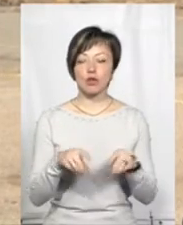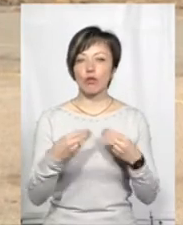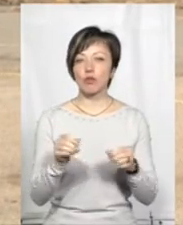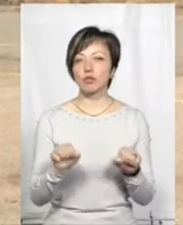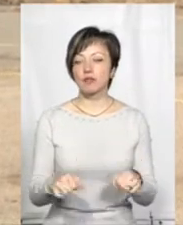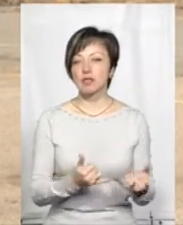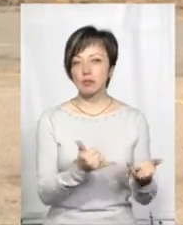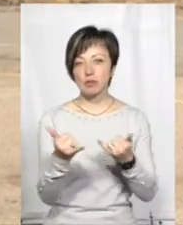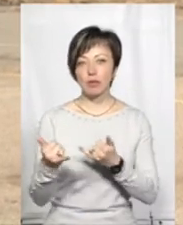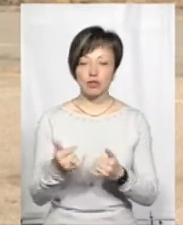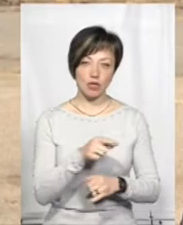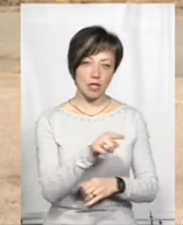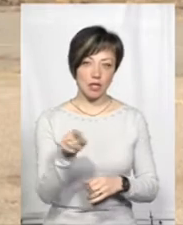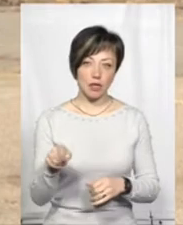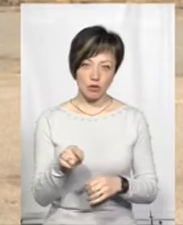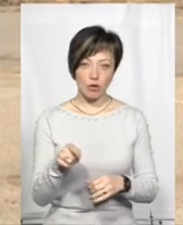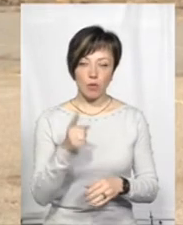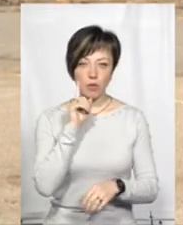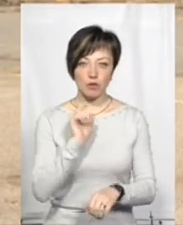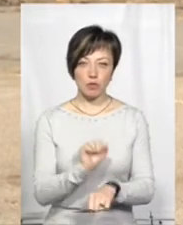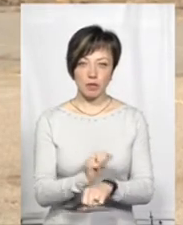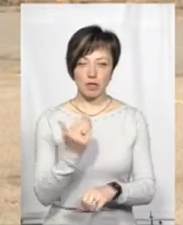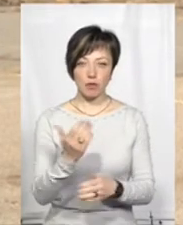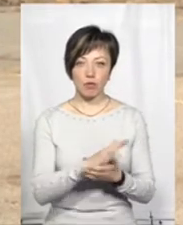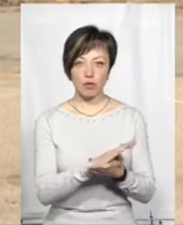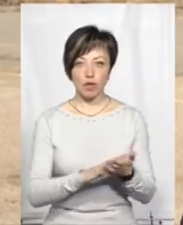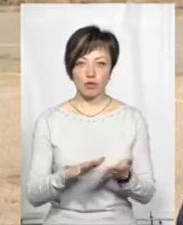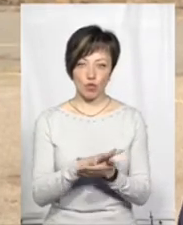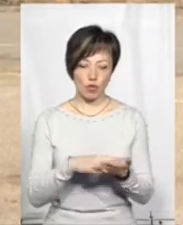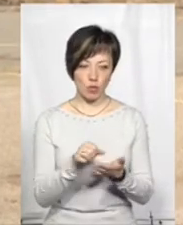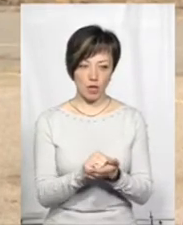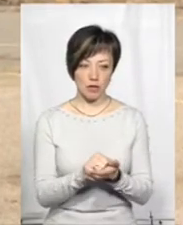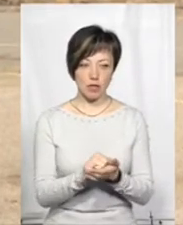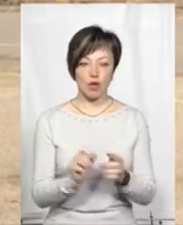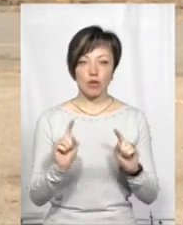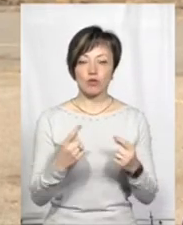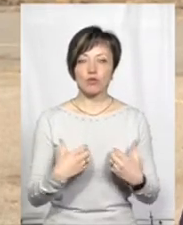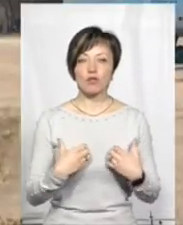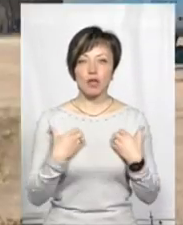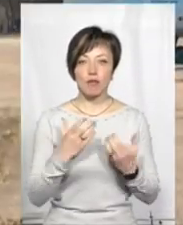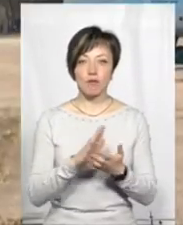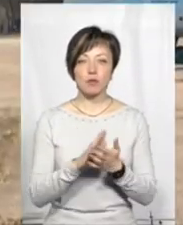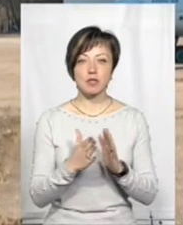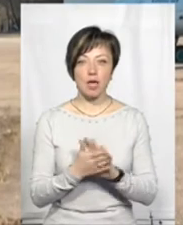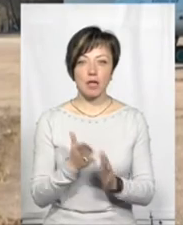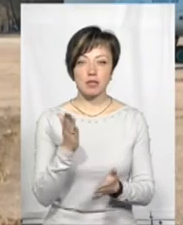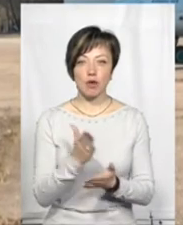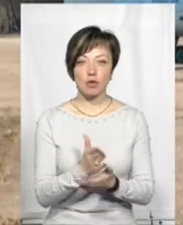можливість забезпечити їхню, призупинити їхню подальшу руйнацію. Дуже в жахливому стані